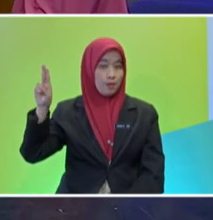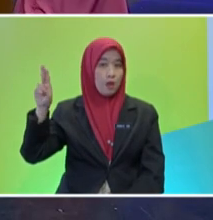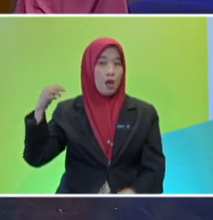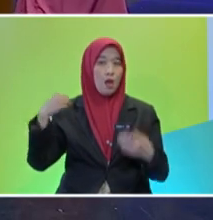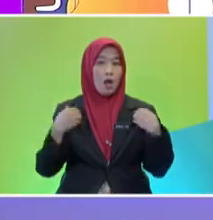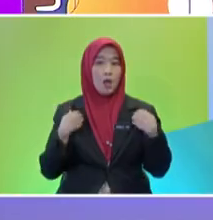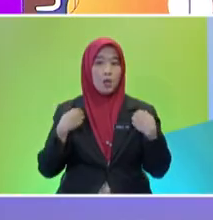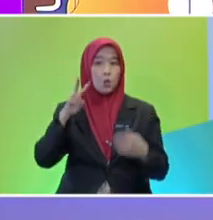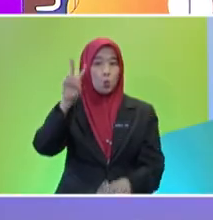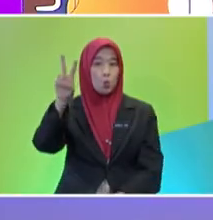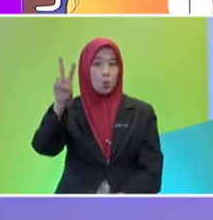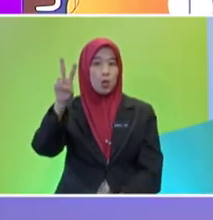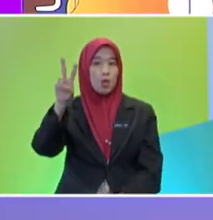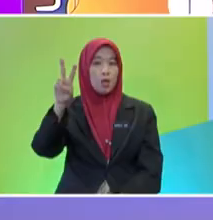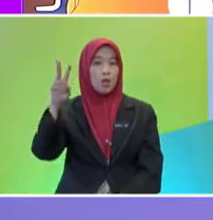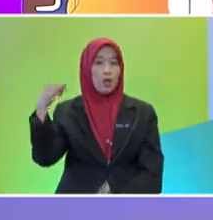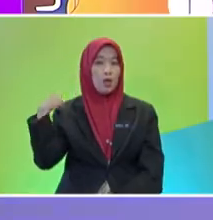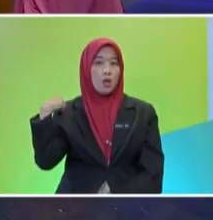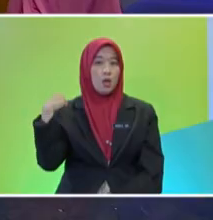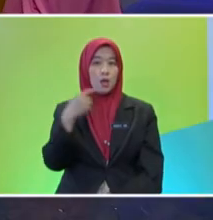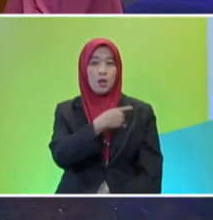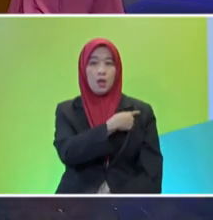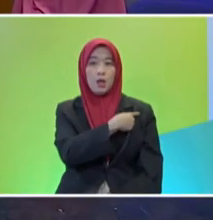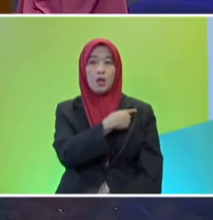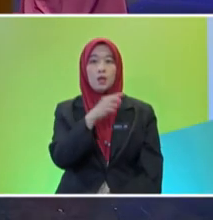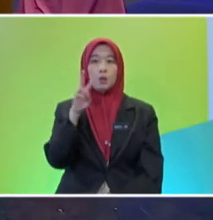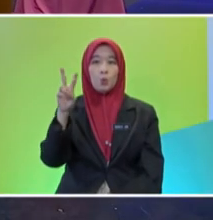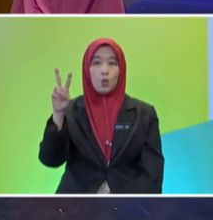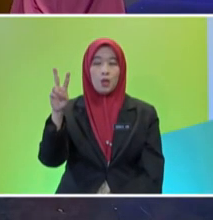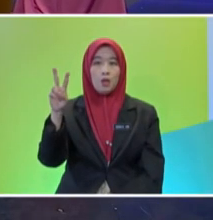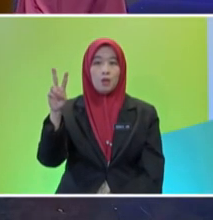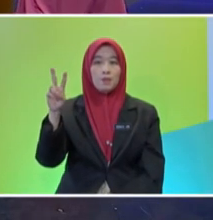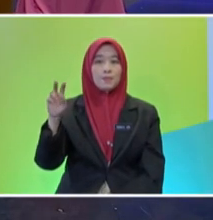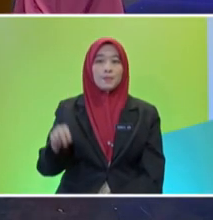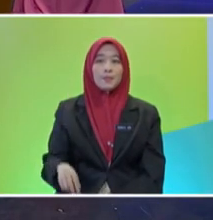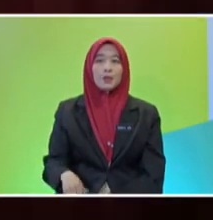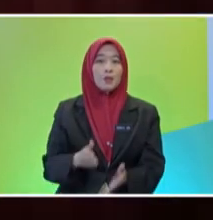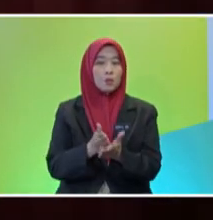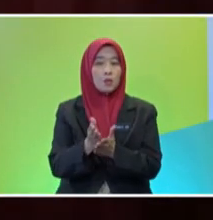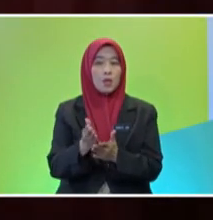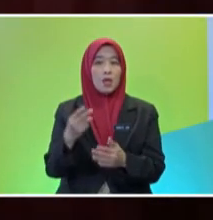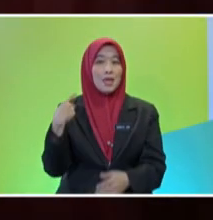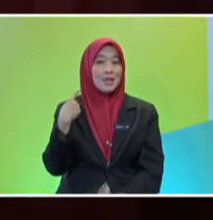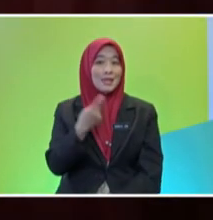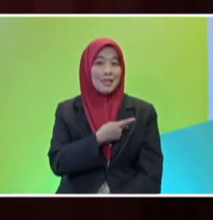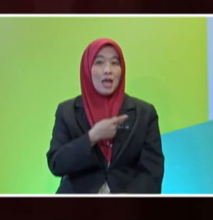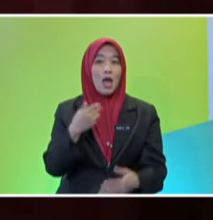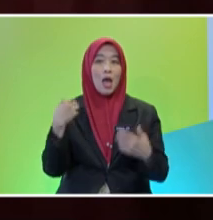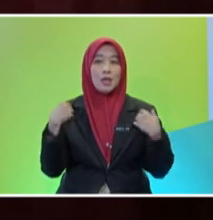bahu? Dua. Kanan dan kiri. Ya, kanan dan kiri. Okey, kita teruskan. Kita ada